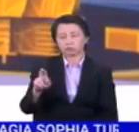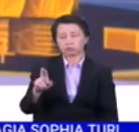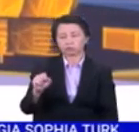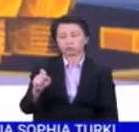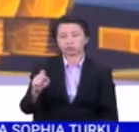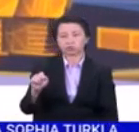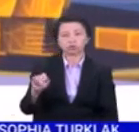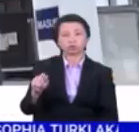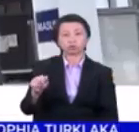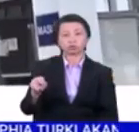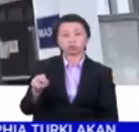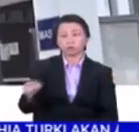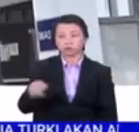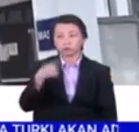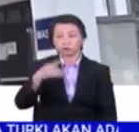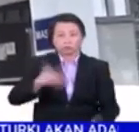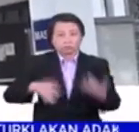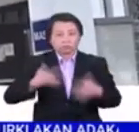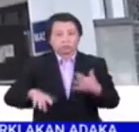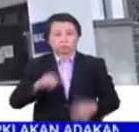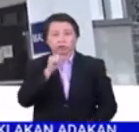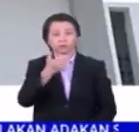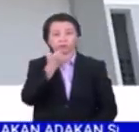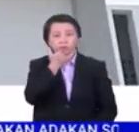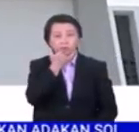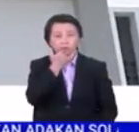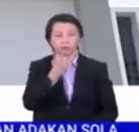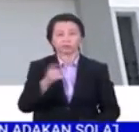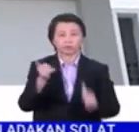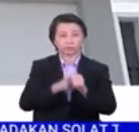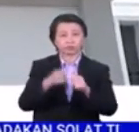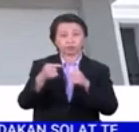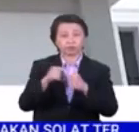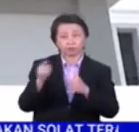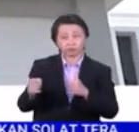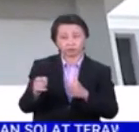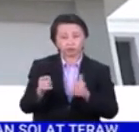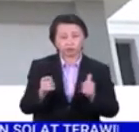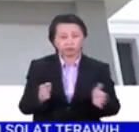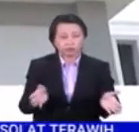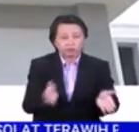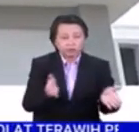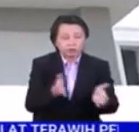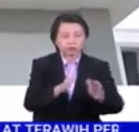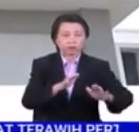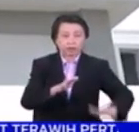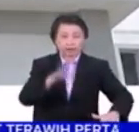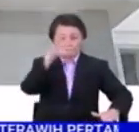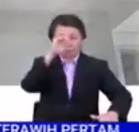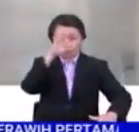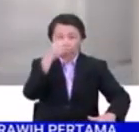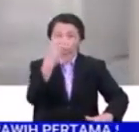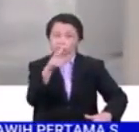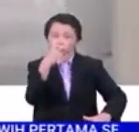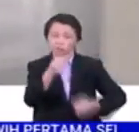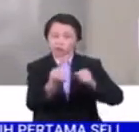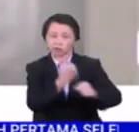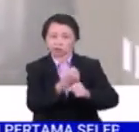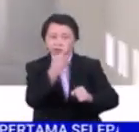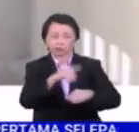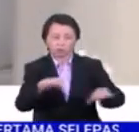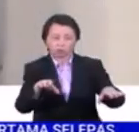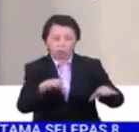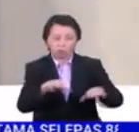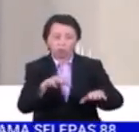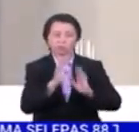bersalah mengikut pertolongan pertama tertuduh didakwa merangsang seorang kanak-kanak lelaki 12 tahun untuk